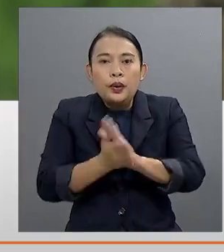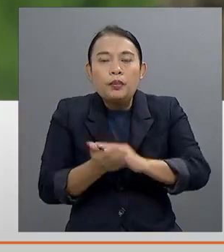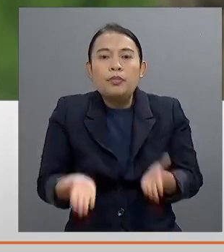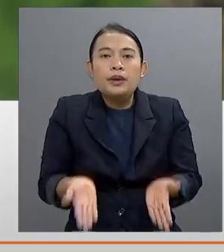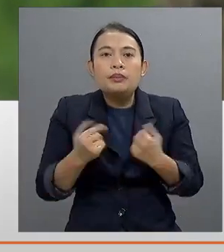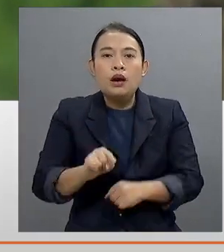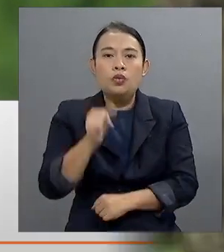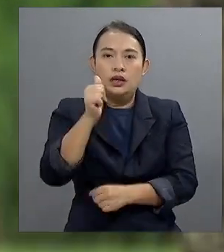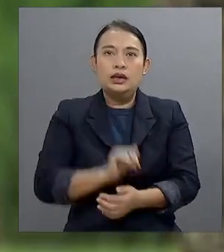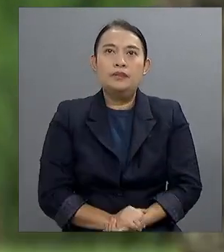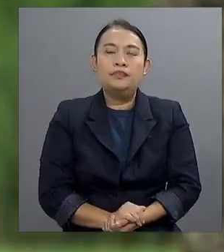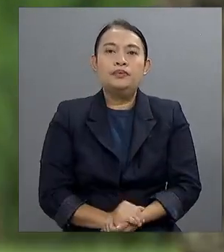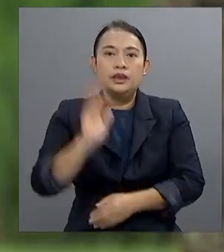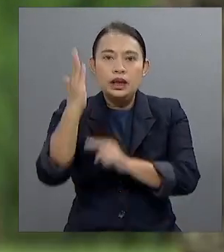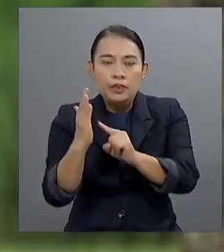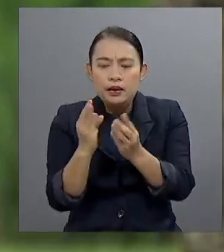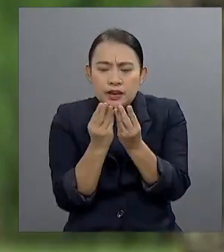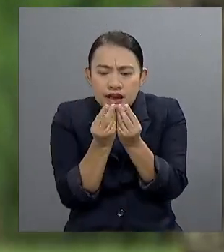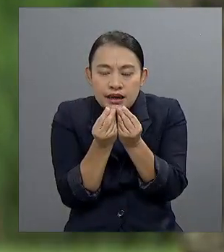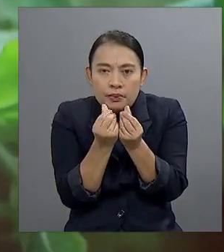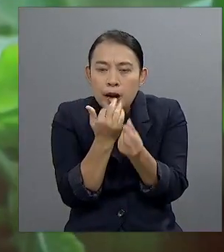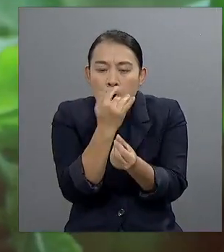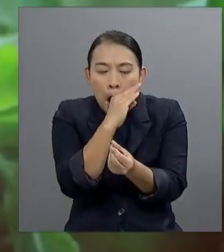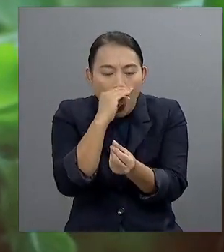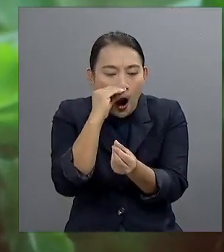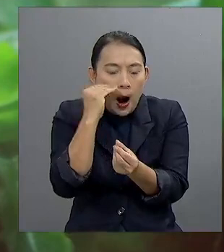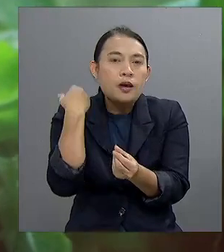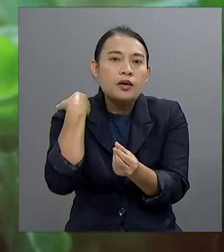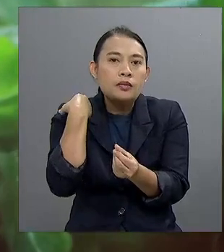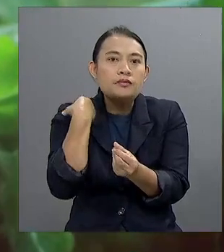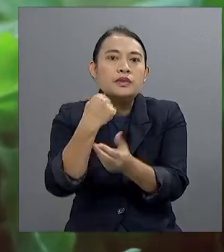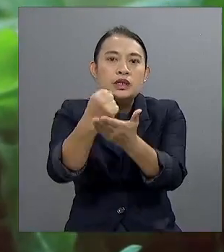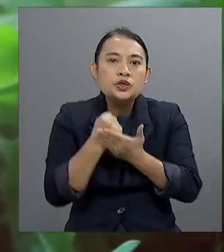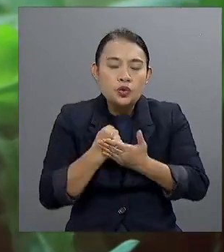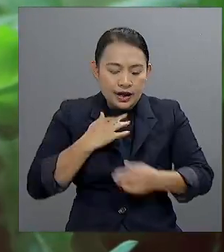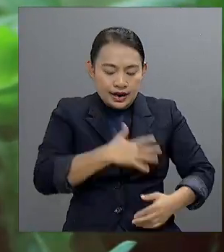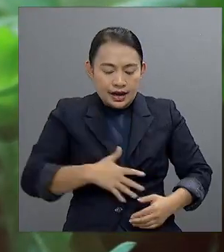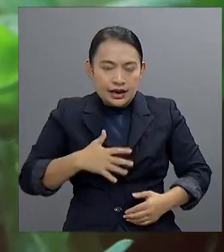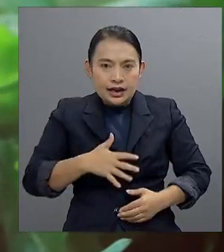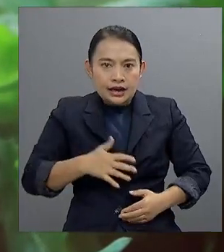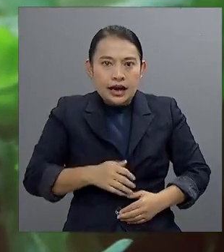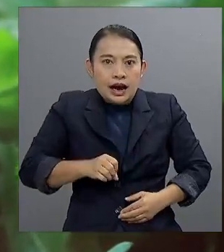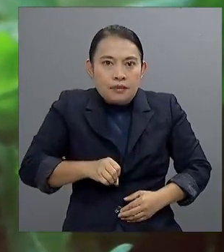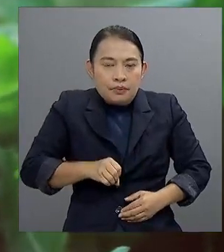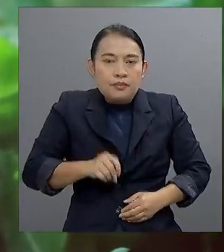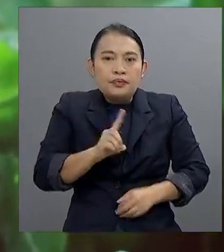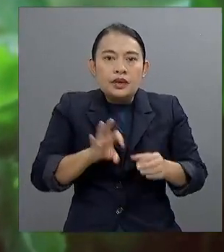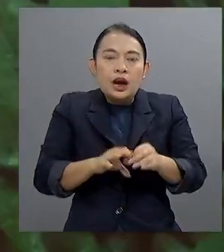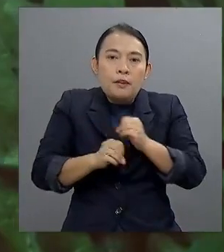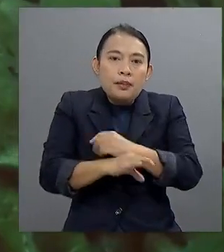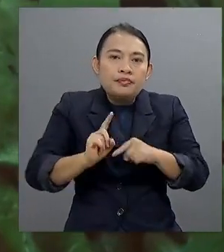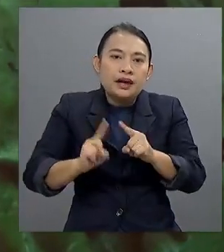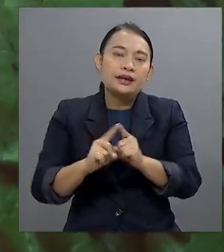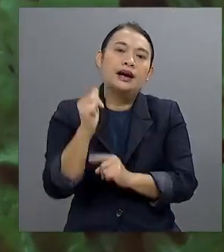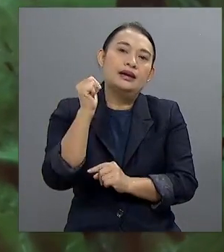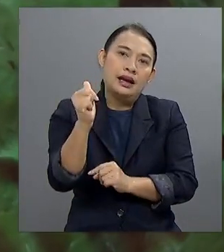ำมันหอมระเหยค่ะน้ำมันหอมระเหยนะคะจะช่วยขับลมไล่ลมทำให้ไม่สะสมแก๊สในกระเพาะอาหารไม่พูดถึงไม่ได้เลยนั่นคือเบ